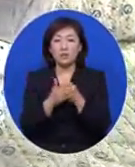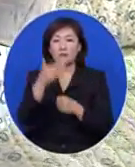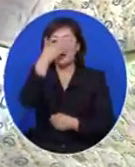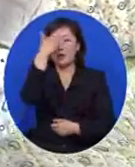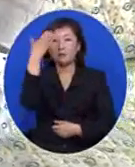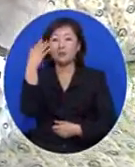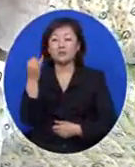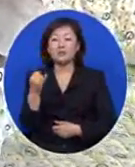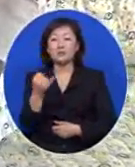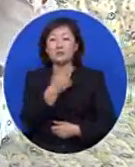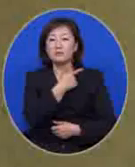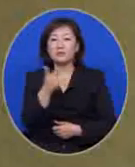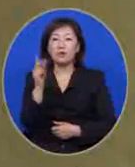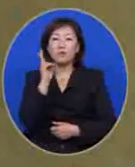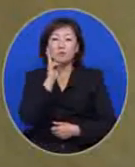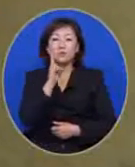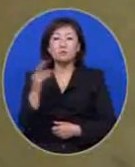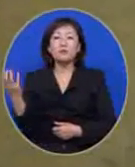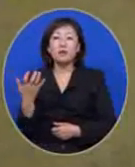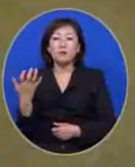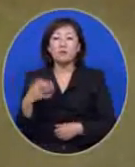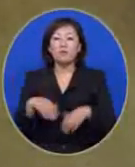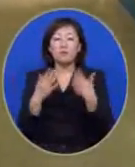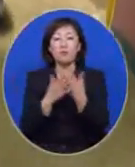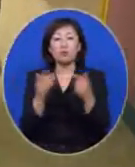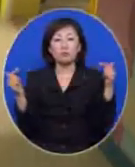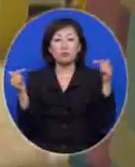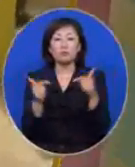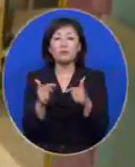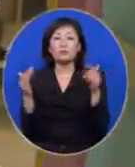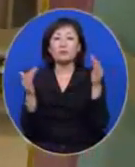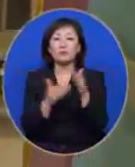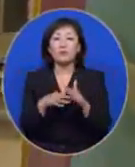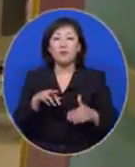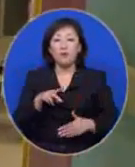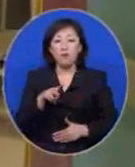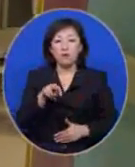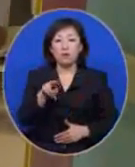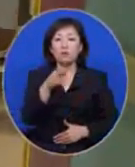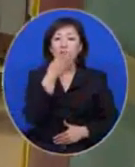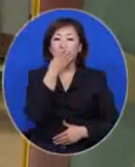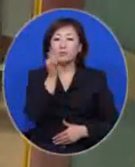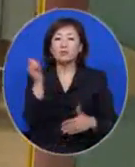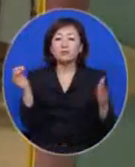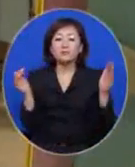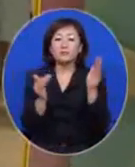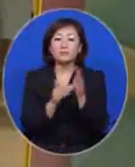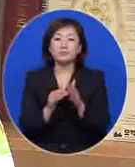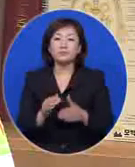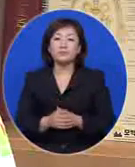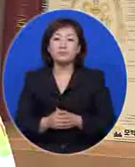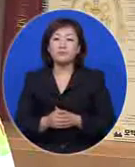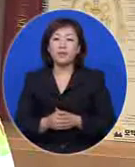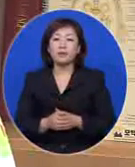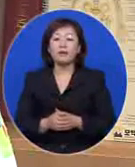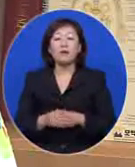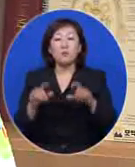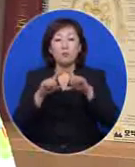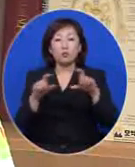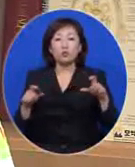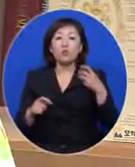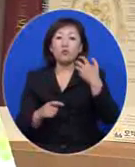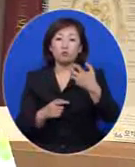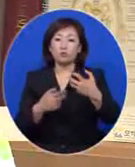할머니는 극심했던 무릎 통증이 호전되고 불가능했던 걷기도 이제는 가능해졌습니다. 60,